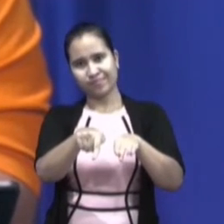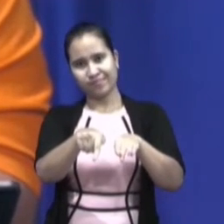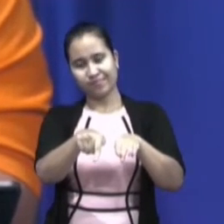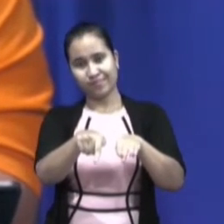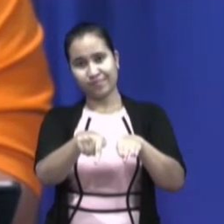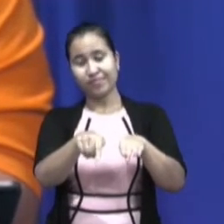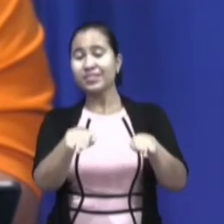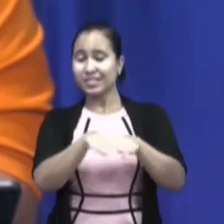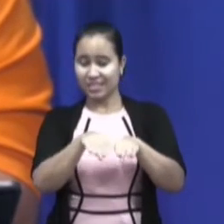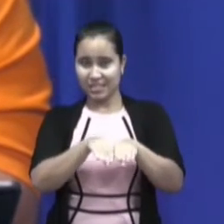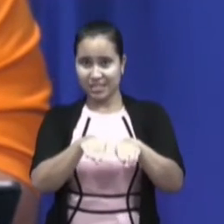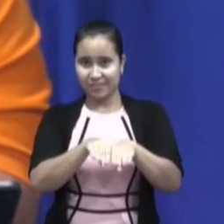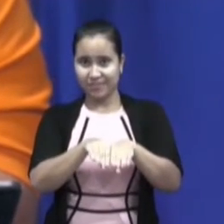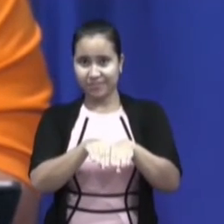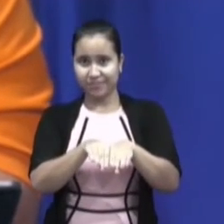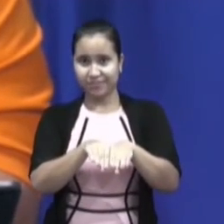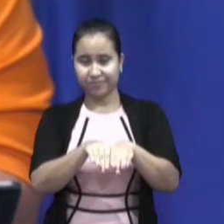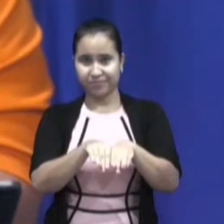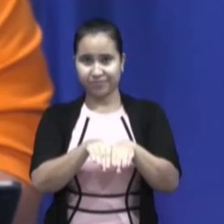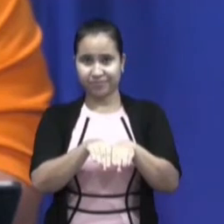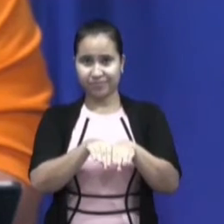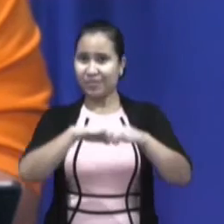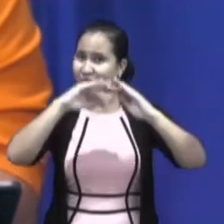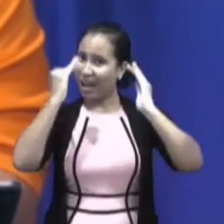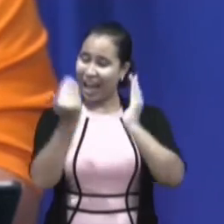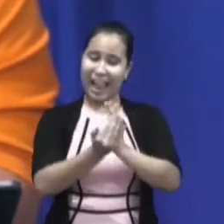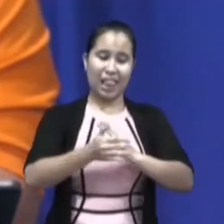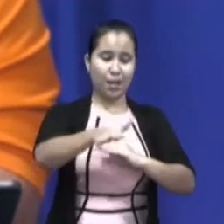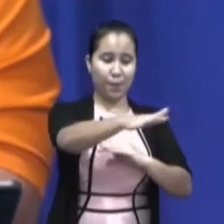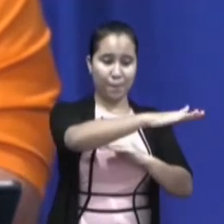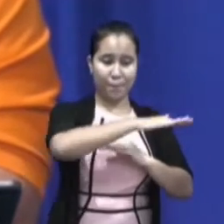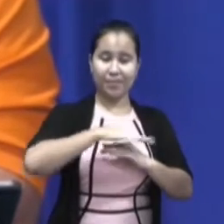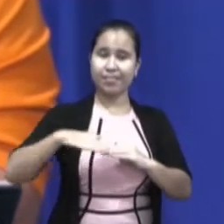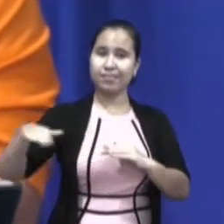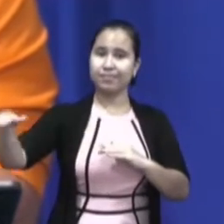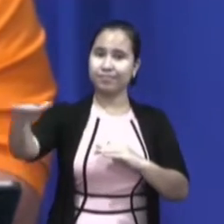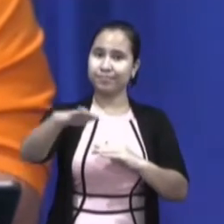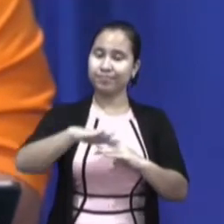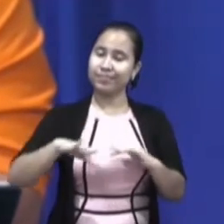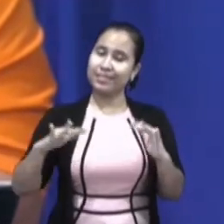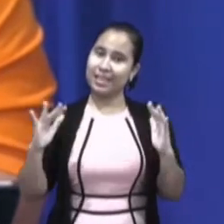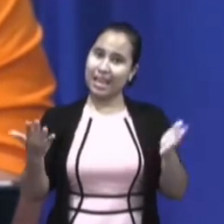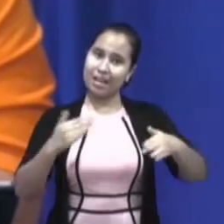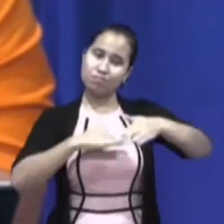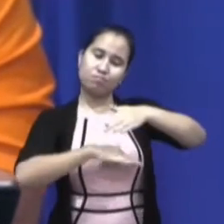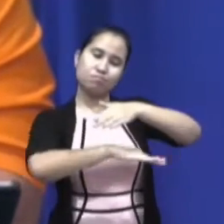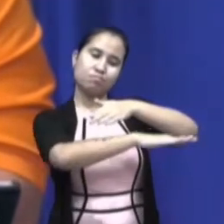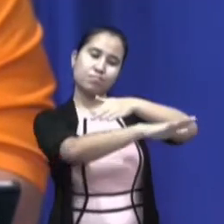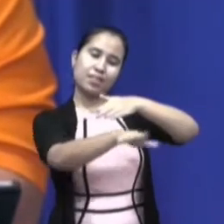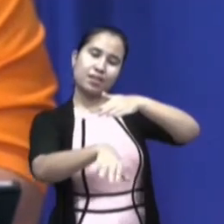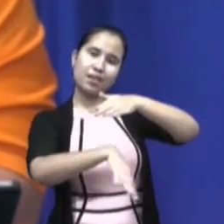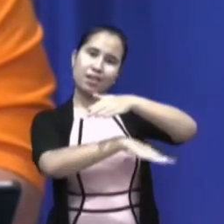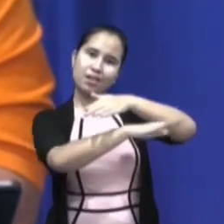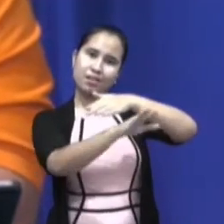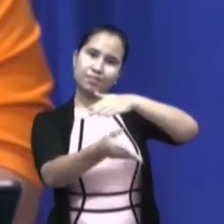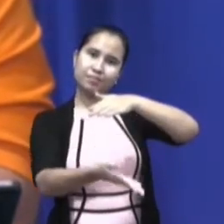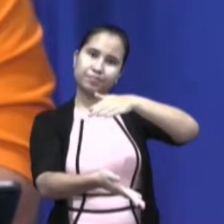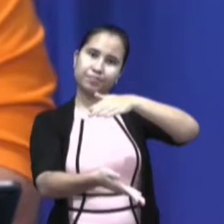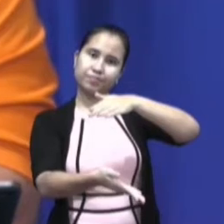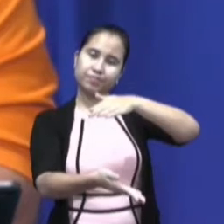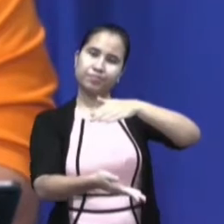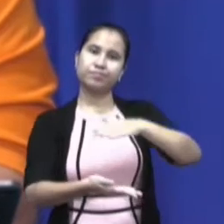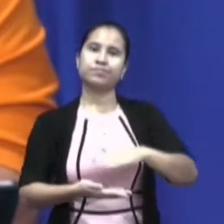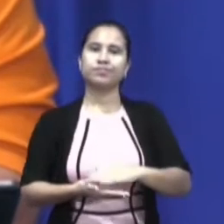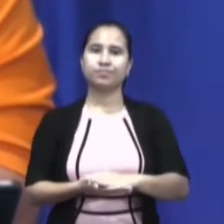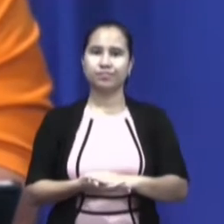En dat geldt dus inderdaad ook wel alle gebieden die in principe in het achterland zijn. Dus zo zouden we het kunnen